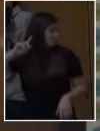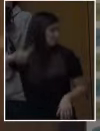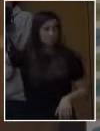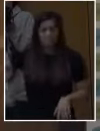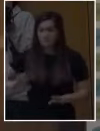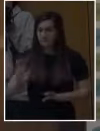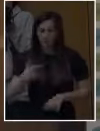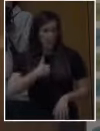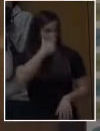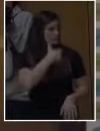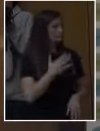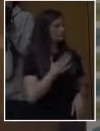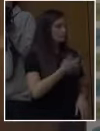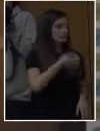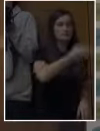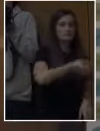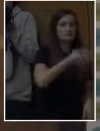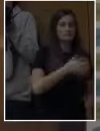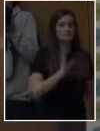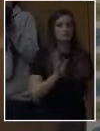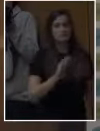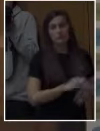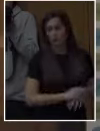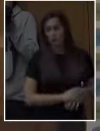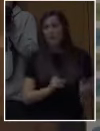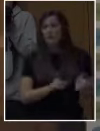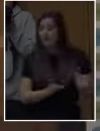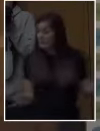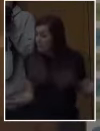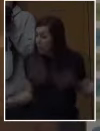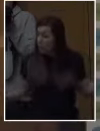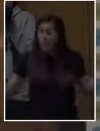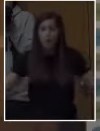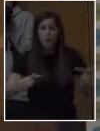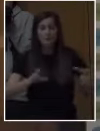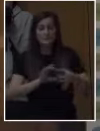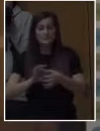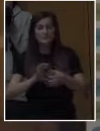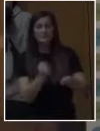υπάρξει μια ευρύτερη συνεννόηση, μια ευρύτερη σύμπραξη.